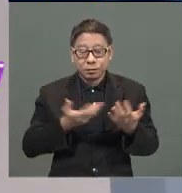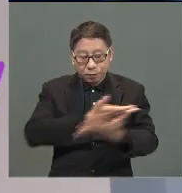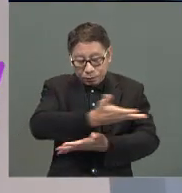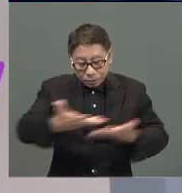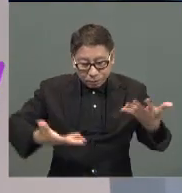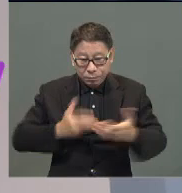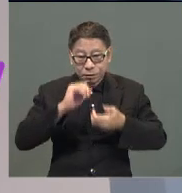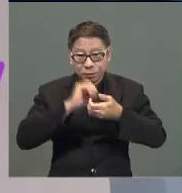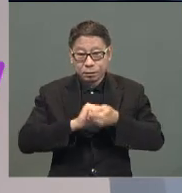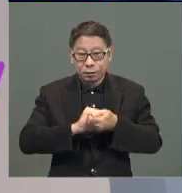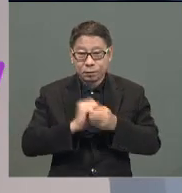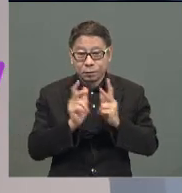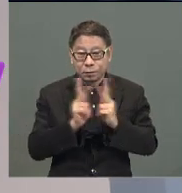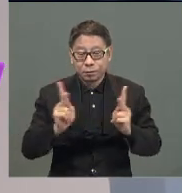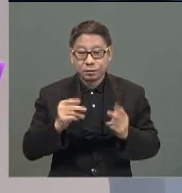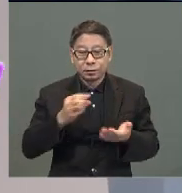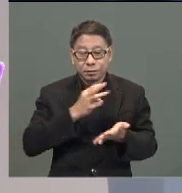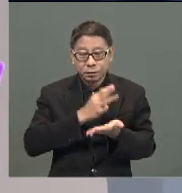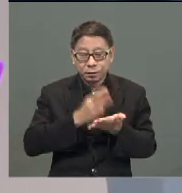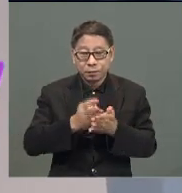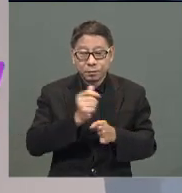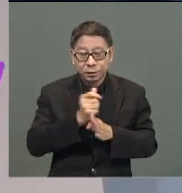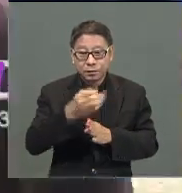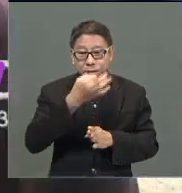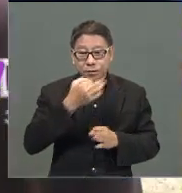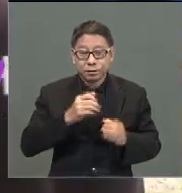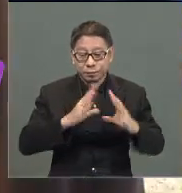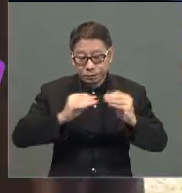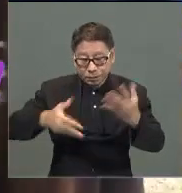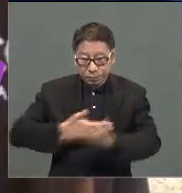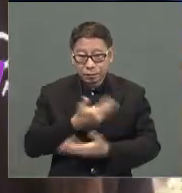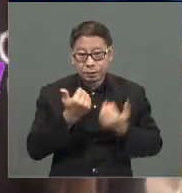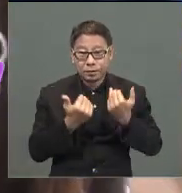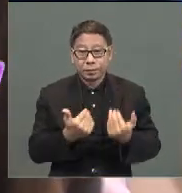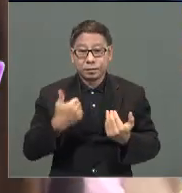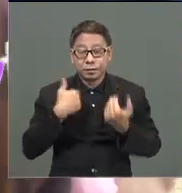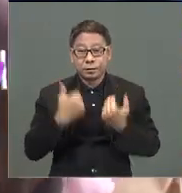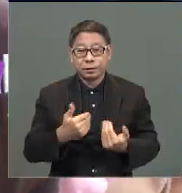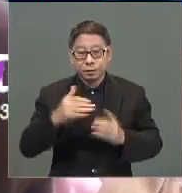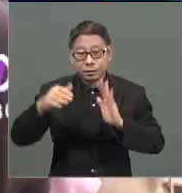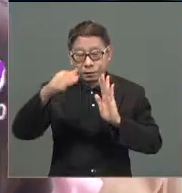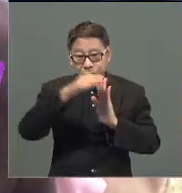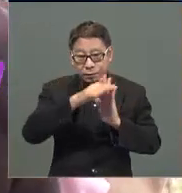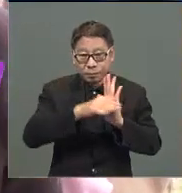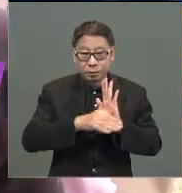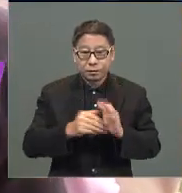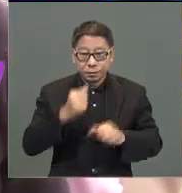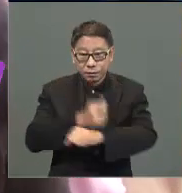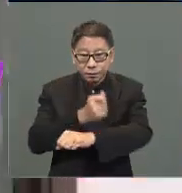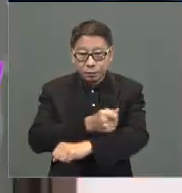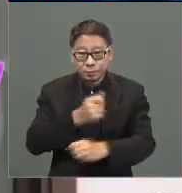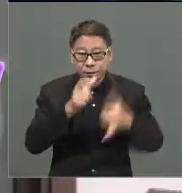นำไปหารือร่วมกับทางคณะกรรมการสหวิชาชีพที่จะมีการประชุมในวันนี้ล่ะค่ะเพื่อที่จะวางแผนช่วยเหลือเยียวยา